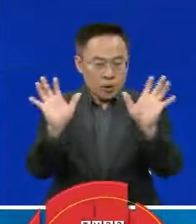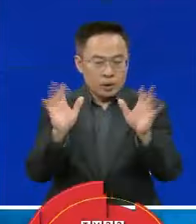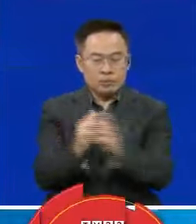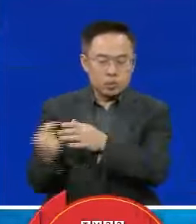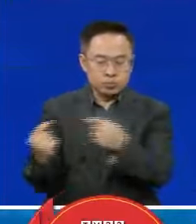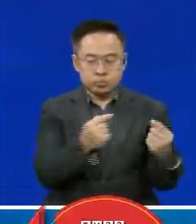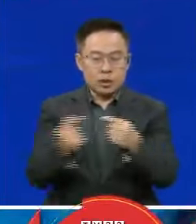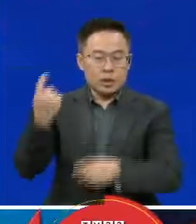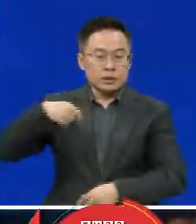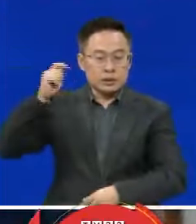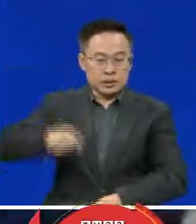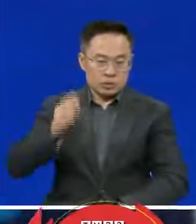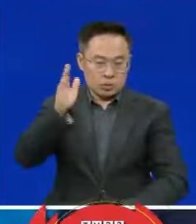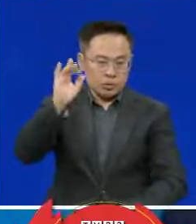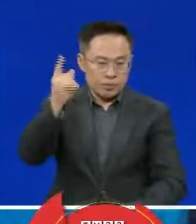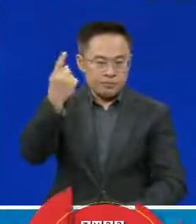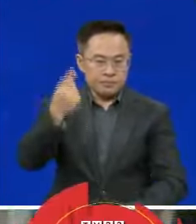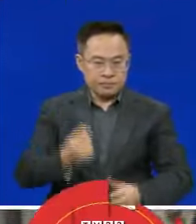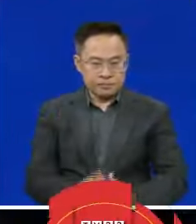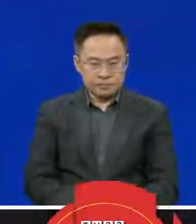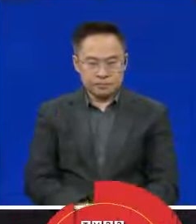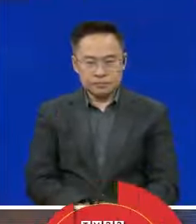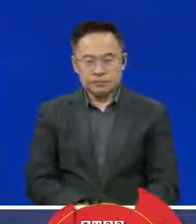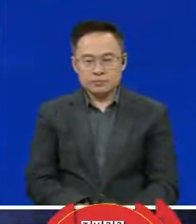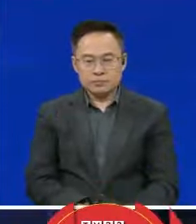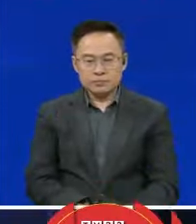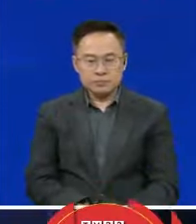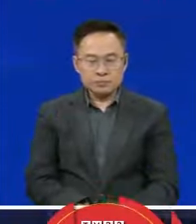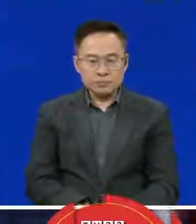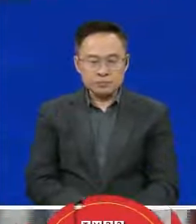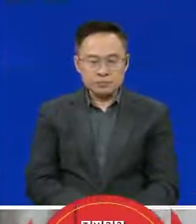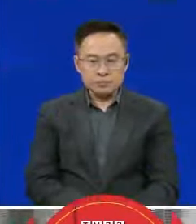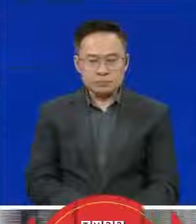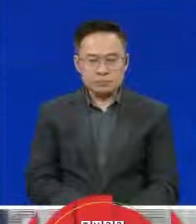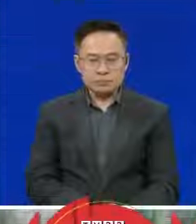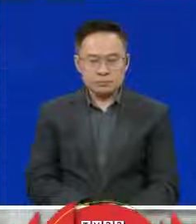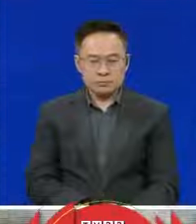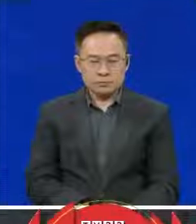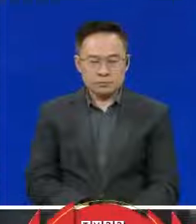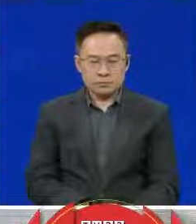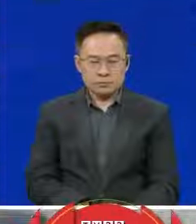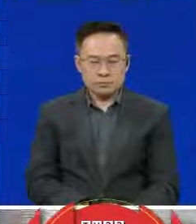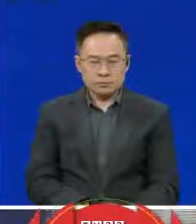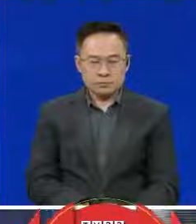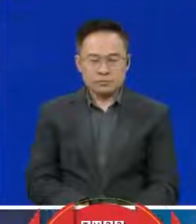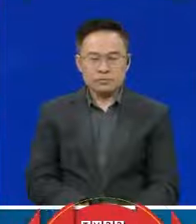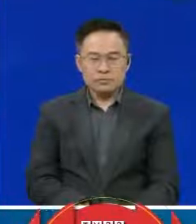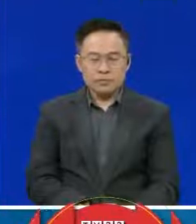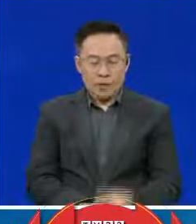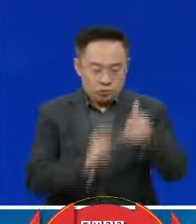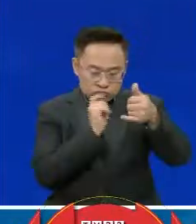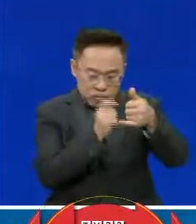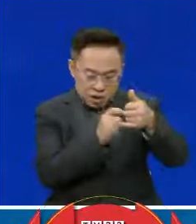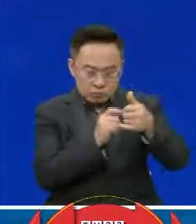จะเข้าสู่กระบวนการยุติธรรมครับ โจ๊กครับ โจ๊กครับ พี่โจ๊กครับ โอเคโอเคไม่เป็นไร ก็ปฏิเสธนะคะตอน